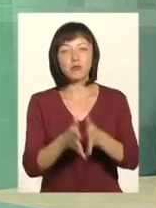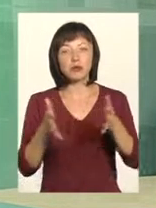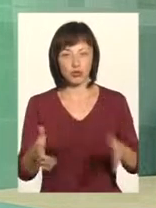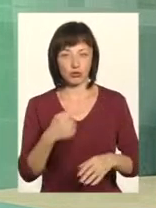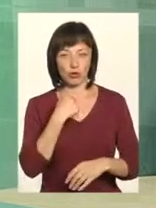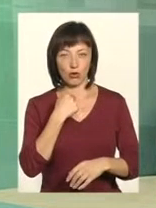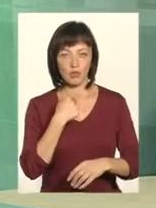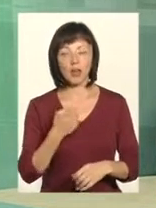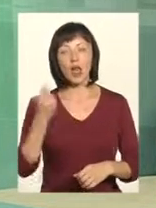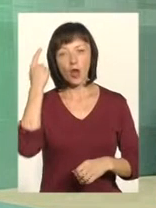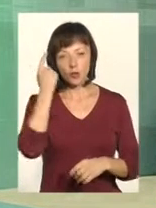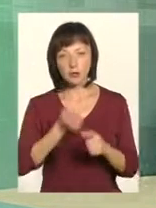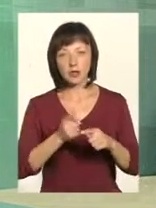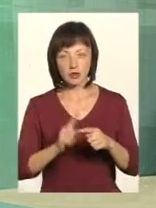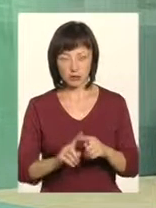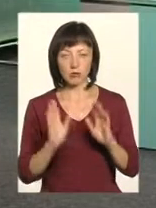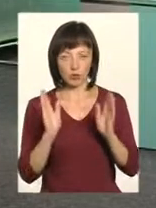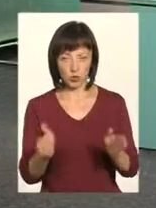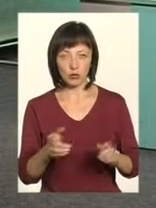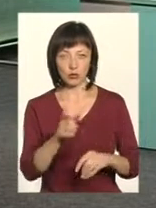думаю, що ця проста більшість набереться.